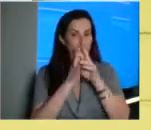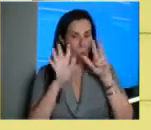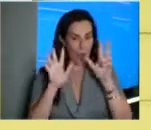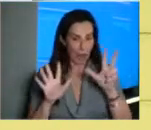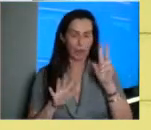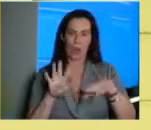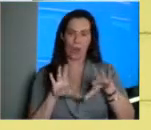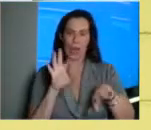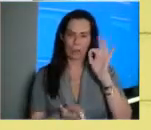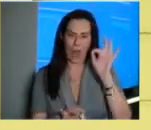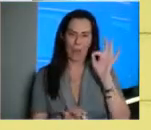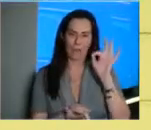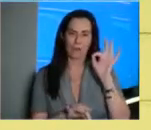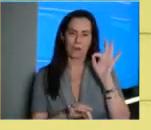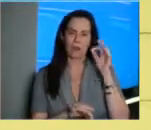ללכת להצביע,